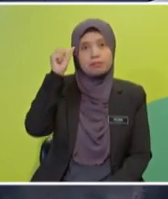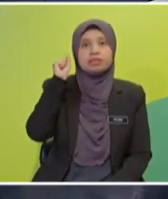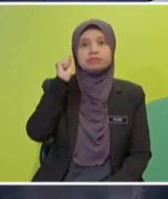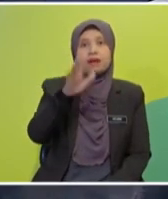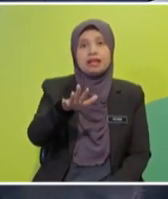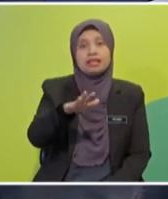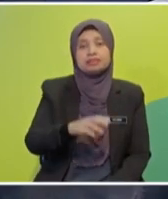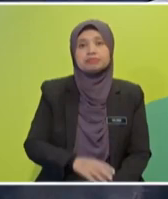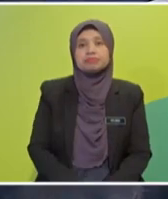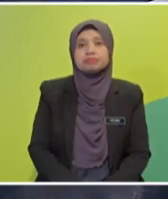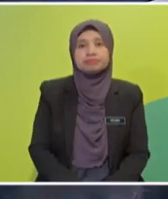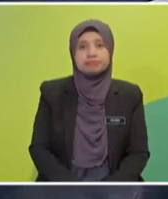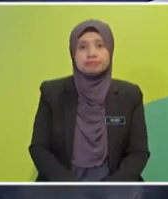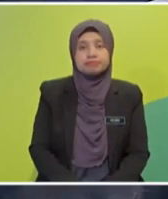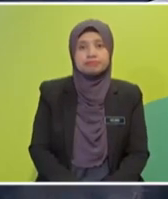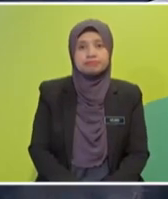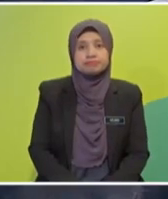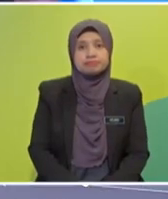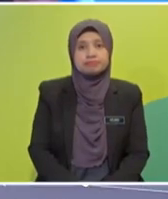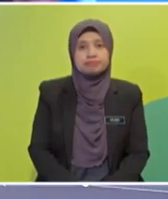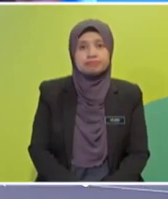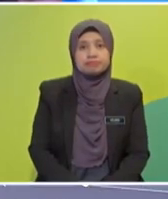ni. Boleh kita lambung? Boleh. Baiklah.